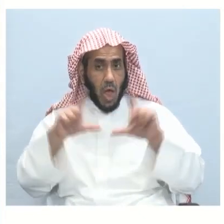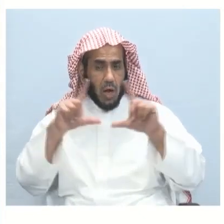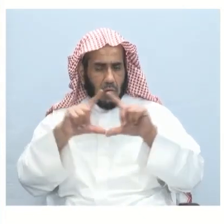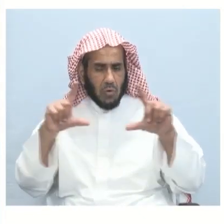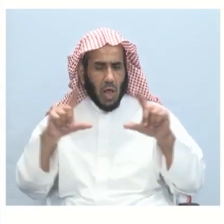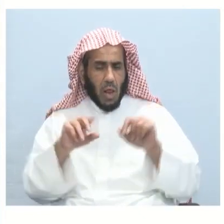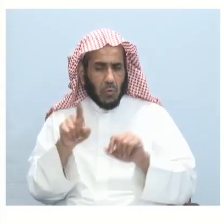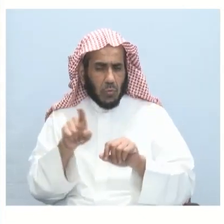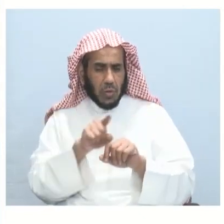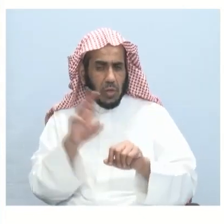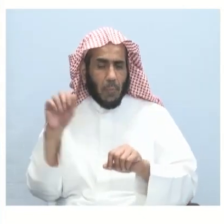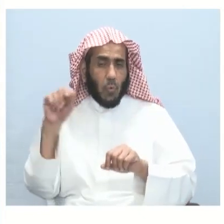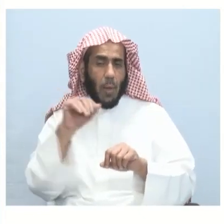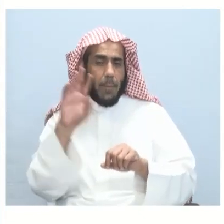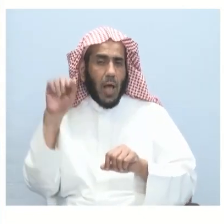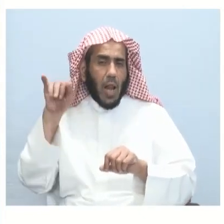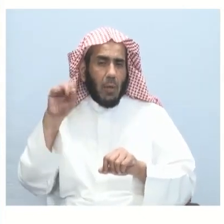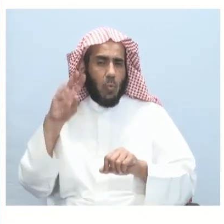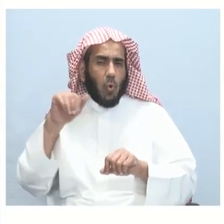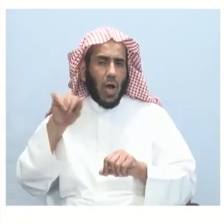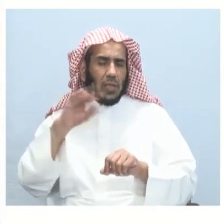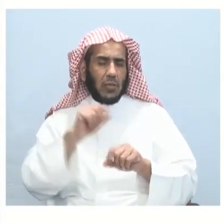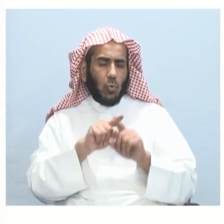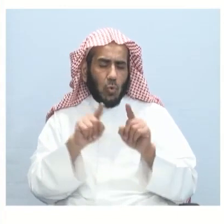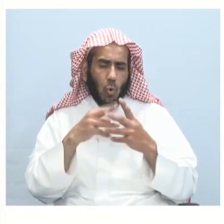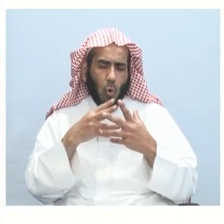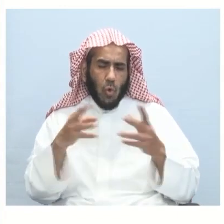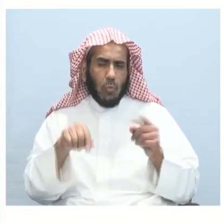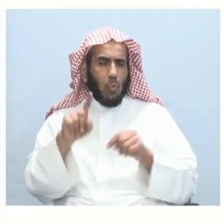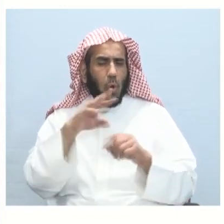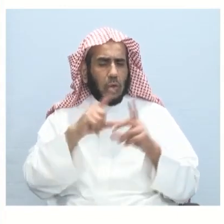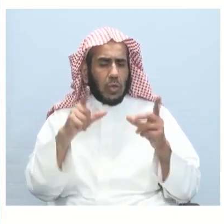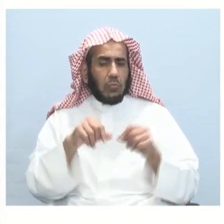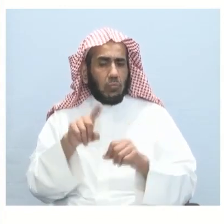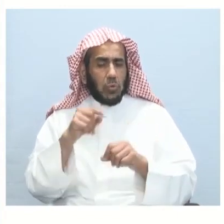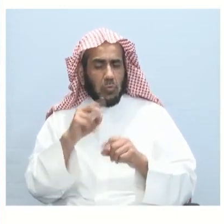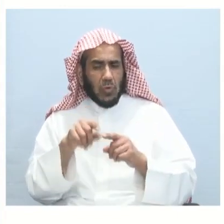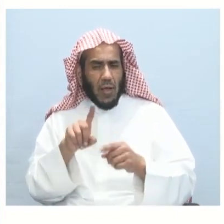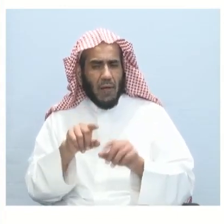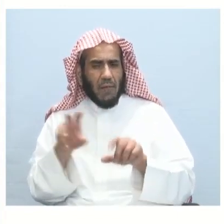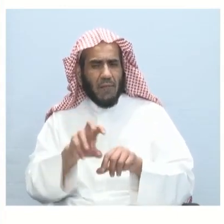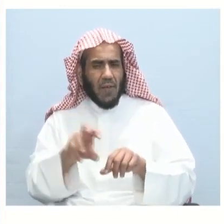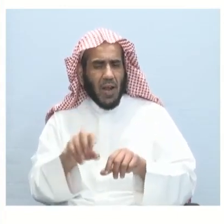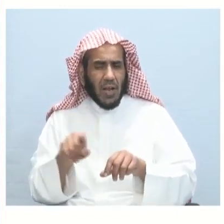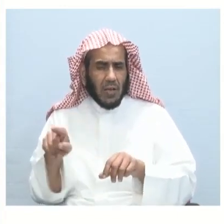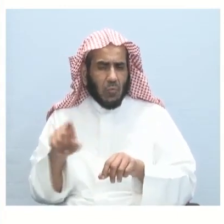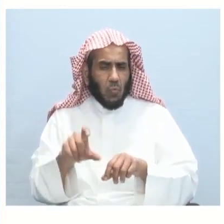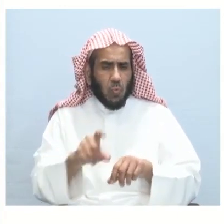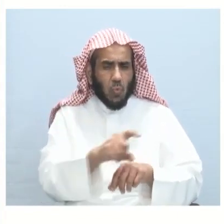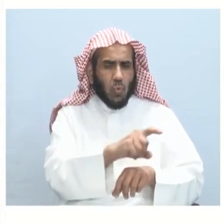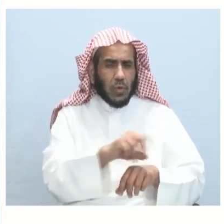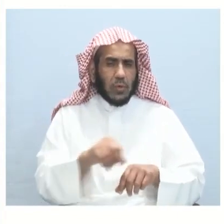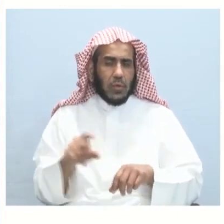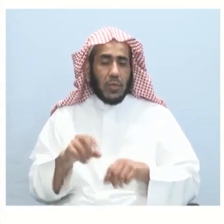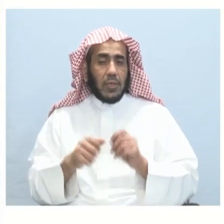علامه تبويب المخططات نلاحظ وجود عدد من المخططات مجرد تمرير الفاره على احد هذه المخططات